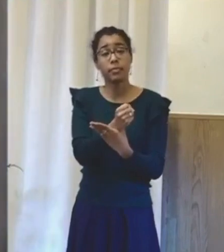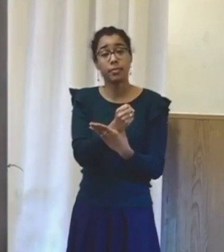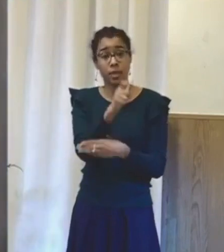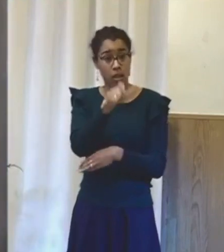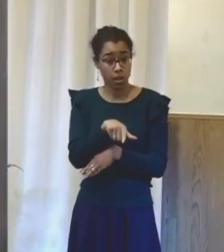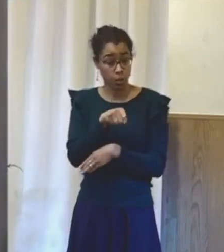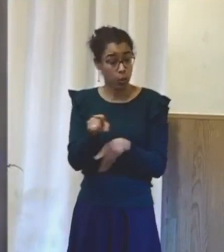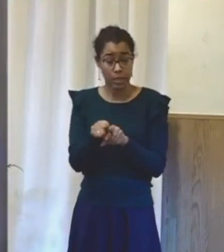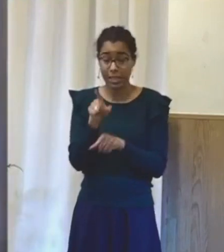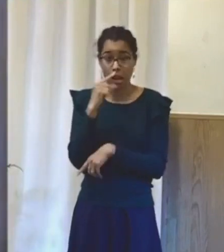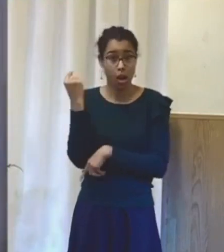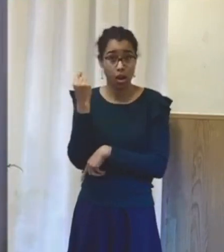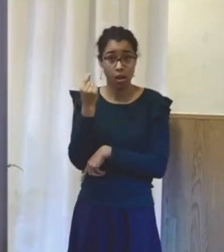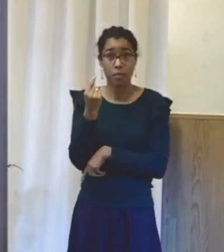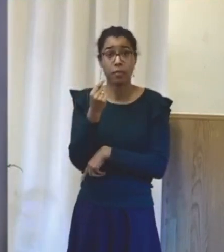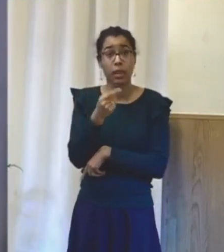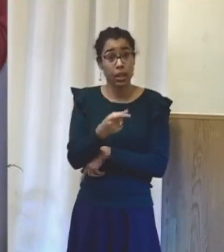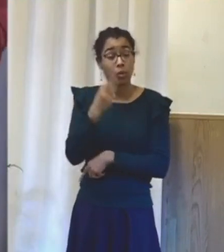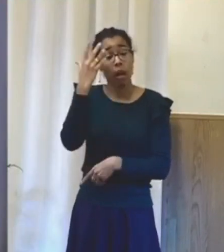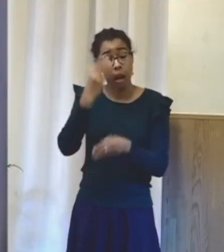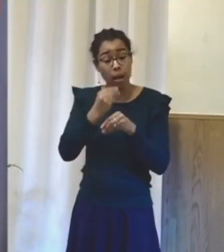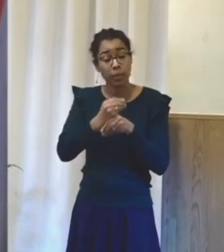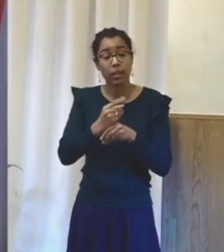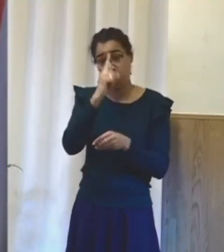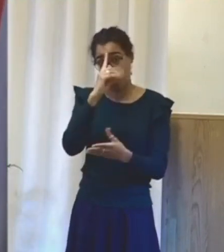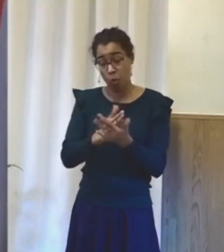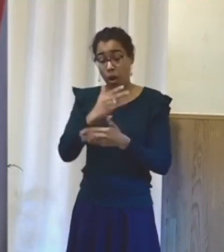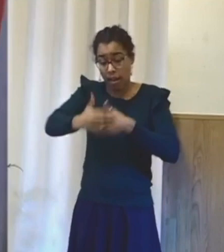était un homme qui a appris à marcher par la foi.